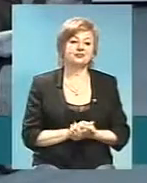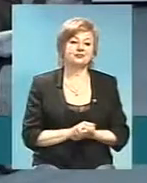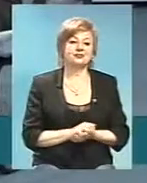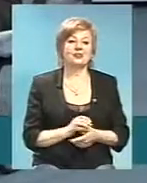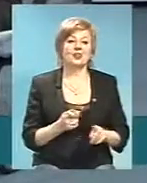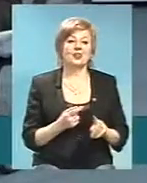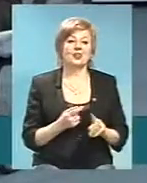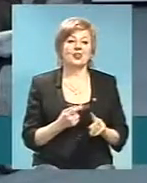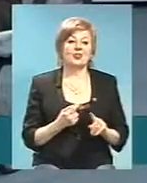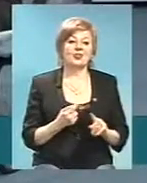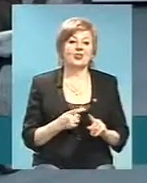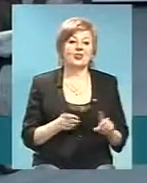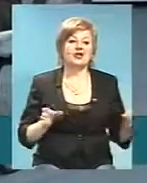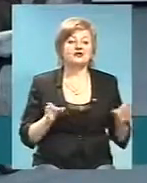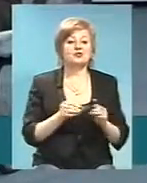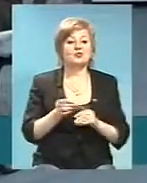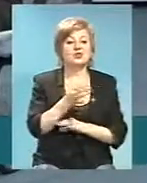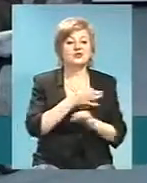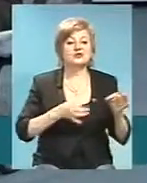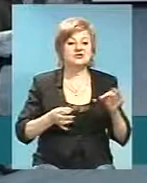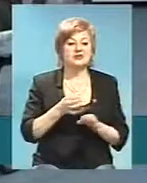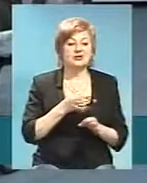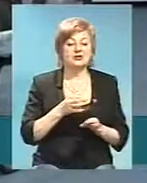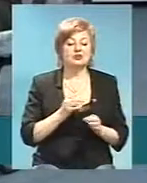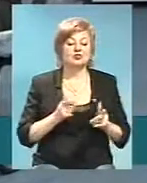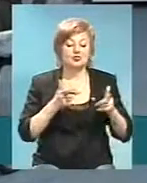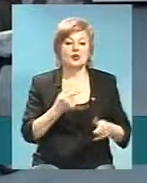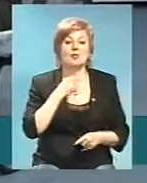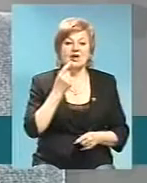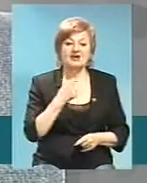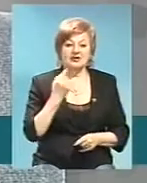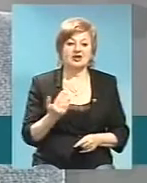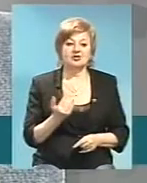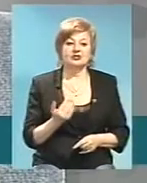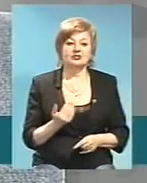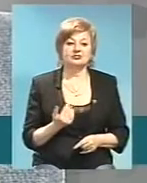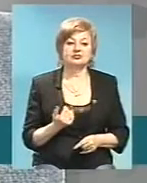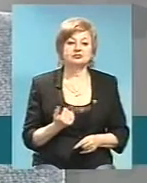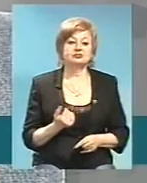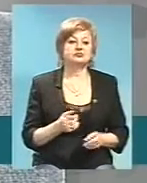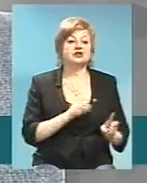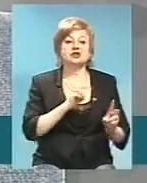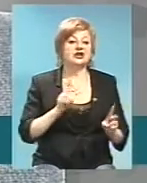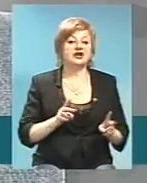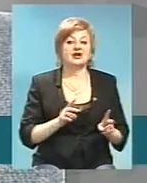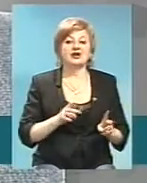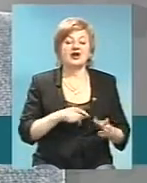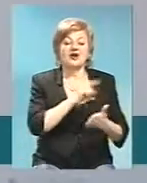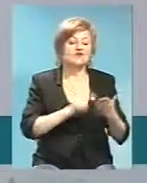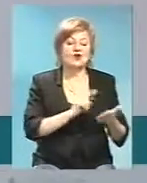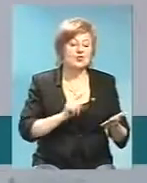документ тестування на сьогодні та співбесіди так перед зарахуванням до першого класу. От як ви вважаєте, це правильно? Ніяких тестувань